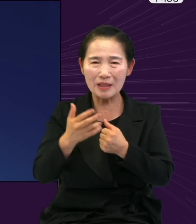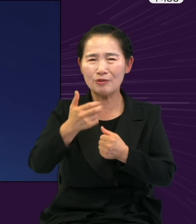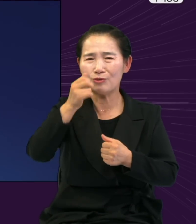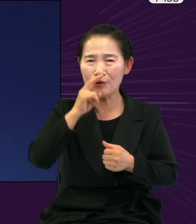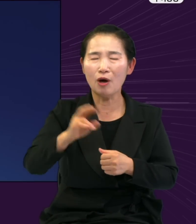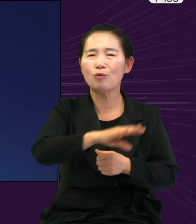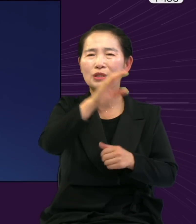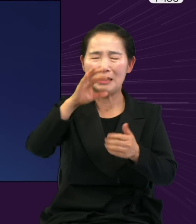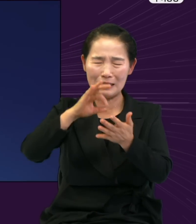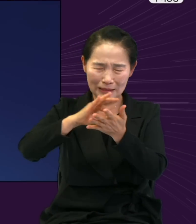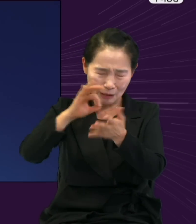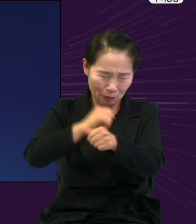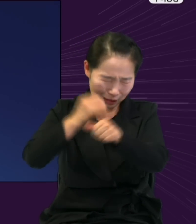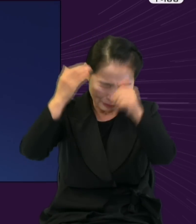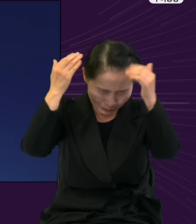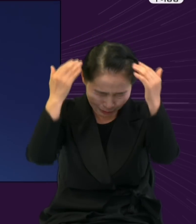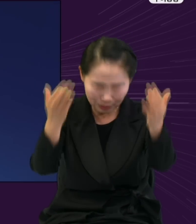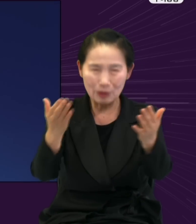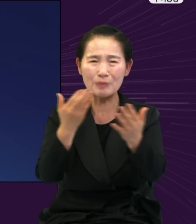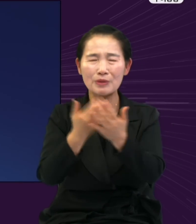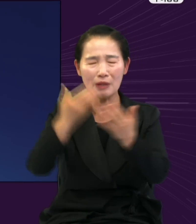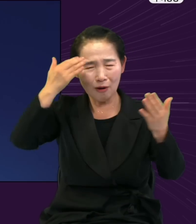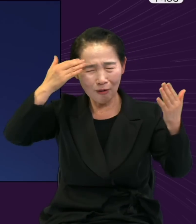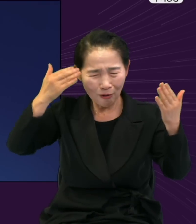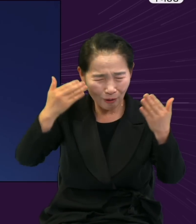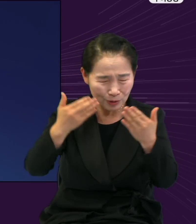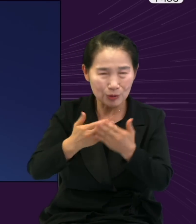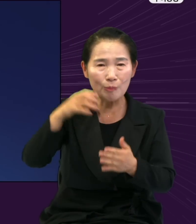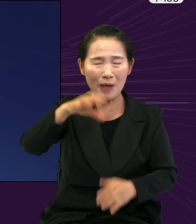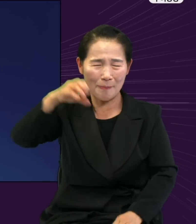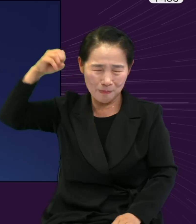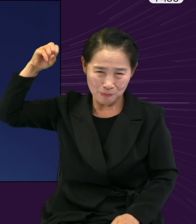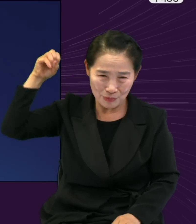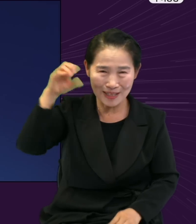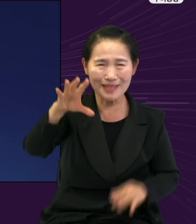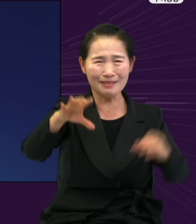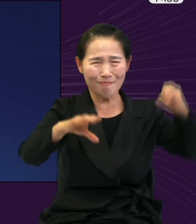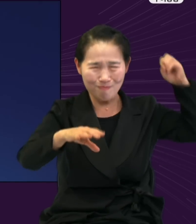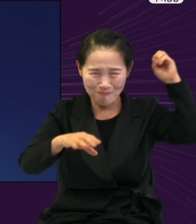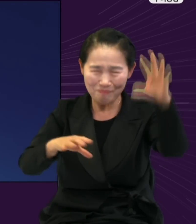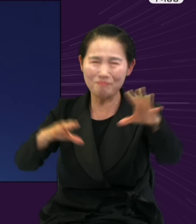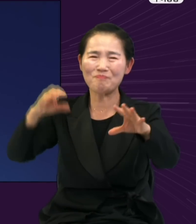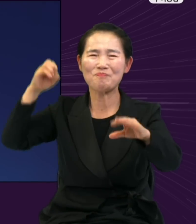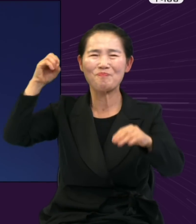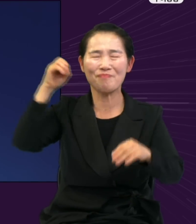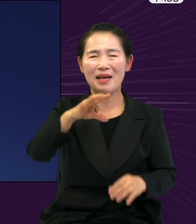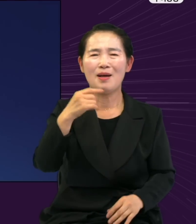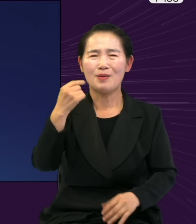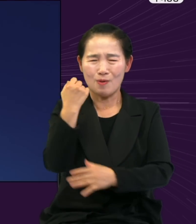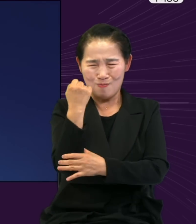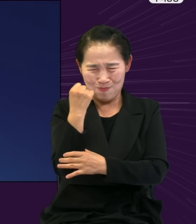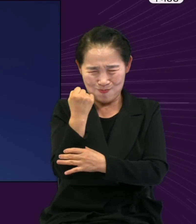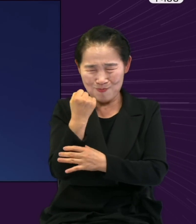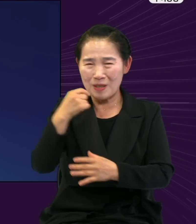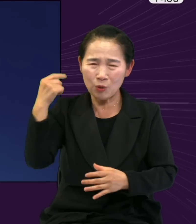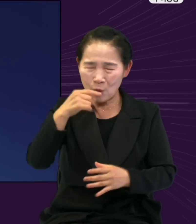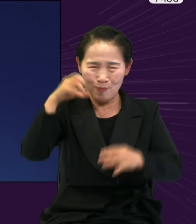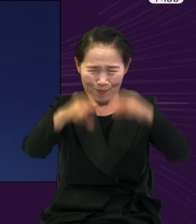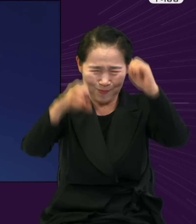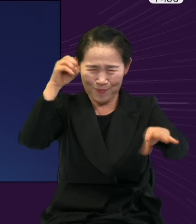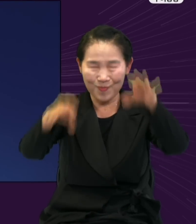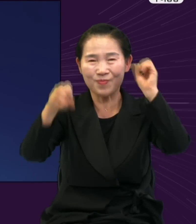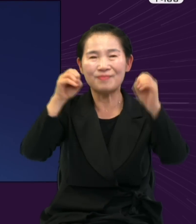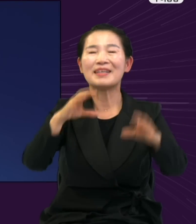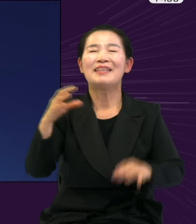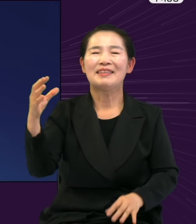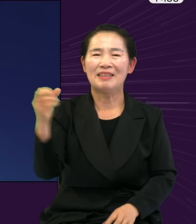주시옵소서. 그래서 이 어두운 세상의 빛으로, 이 어두운 세상의 소금으로 하나님께서 우리에게 허락하신